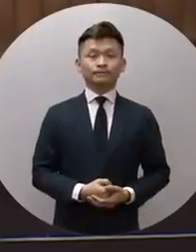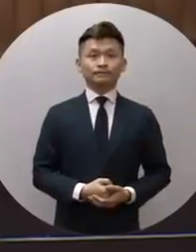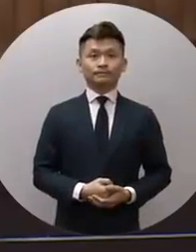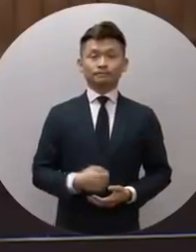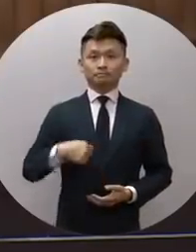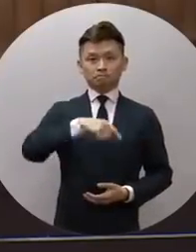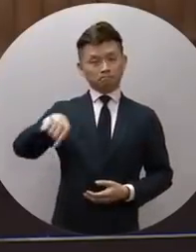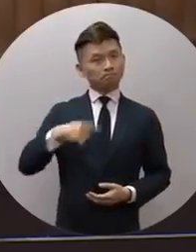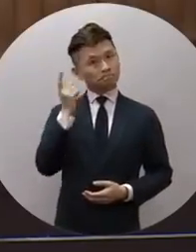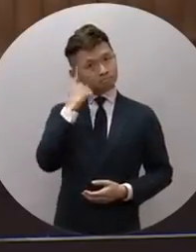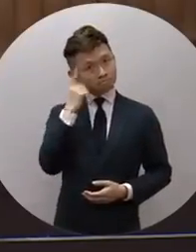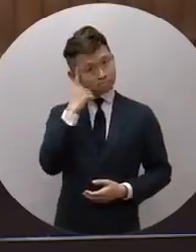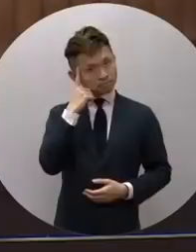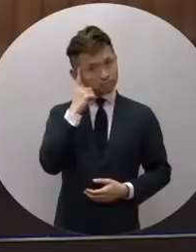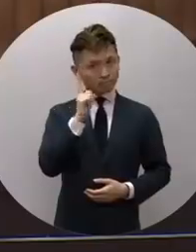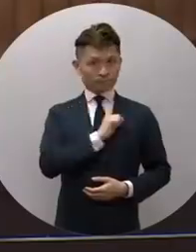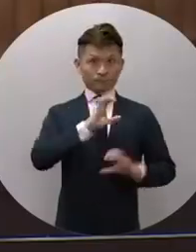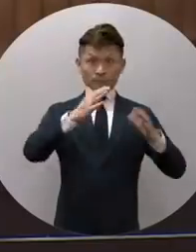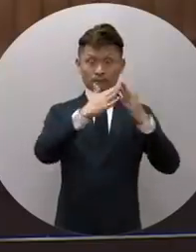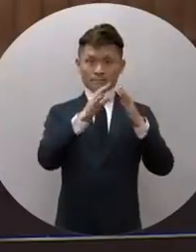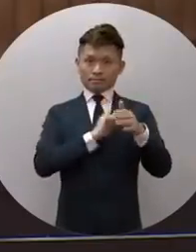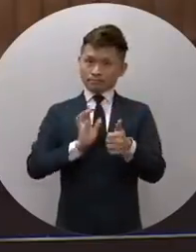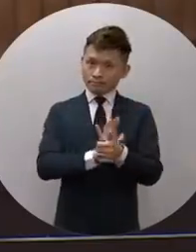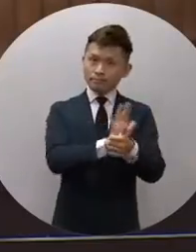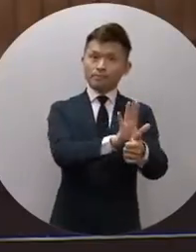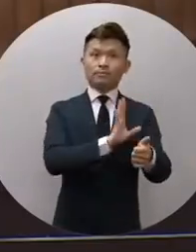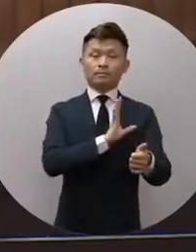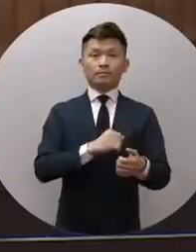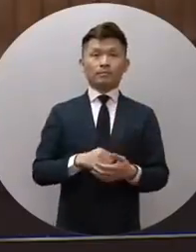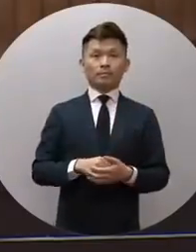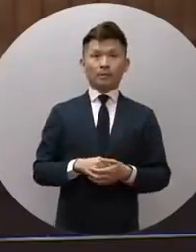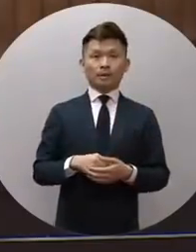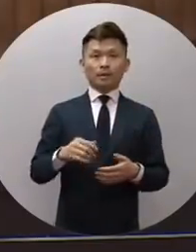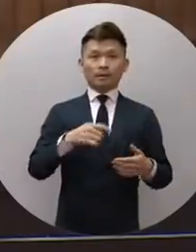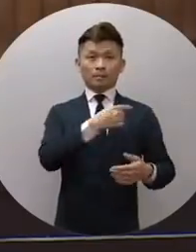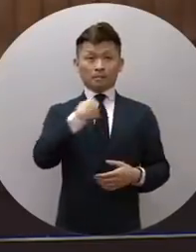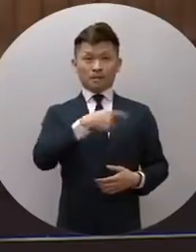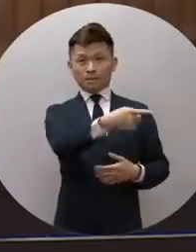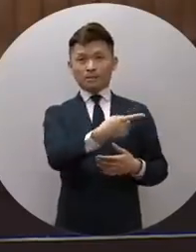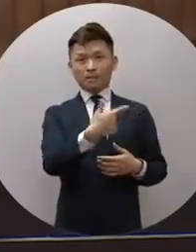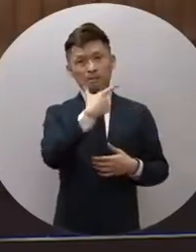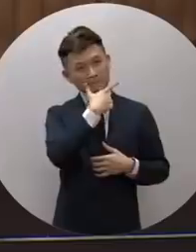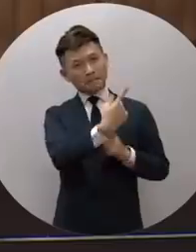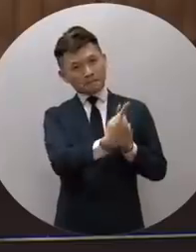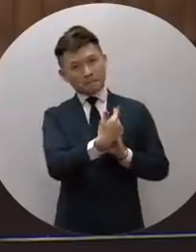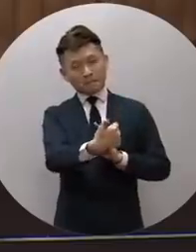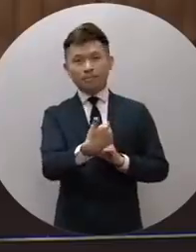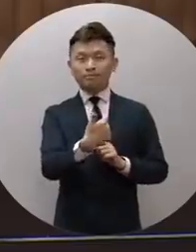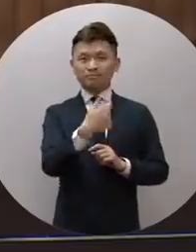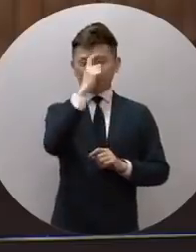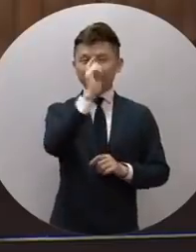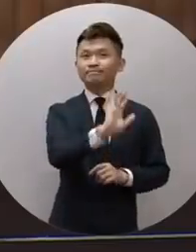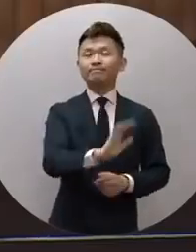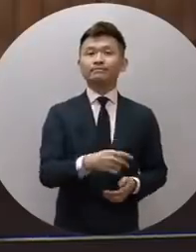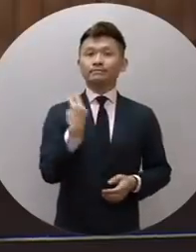我们认为自己的国家要自己救，我们固然不必期待北京的善意，也不能天真的